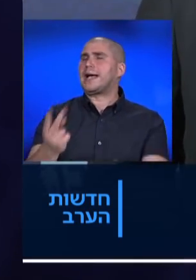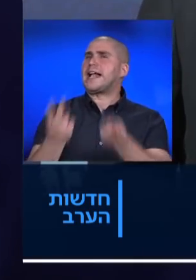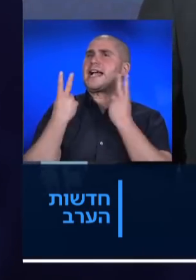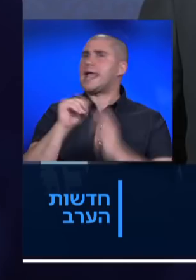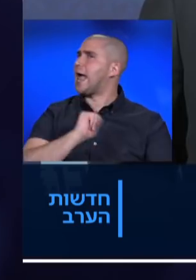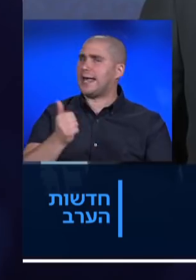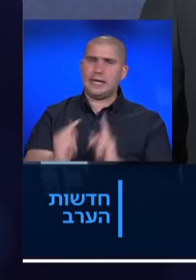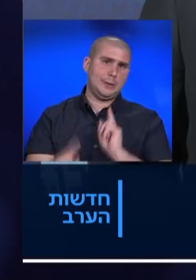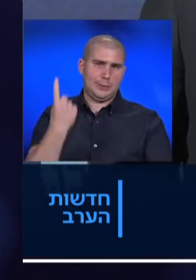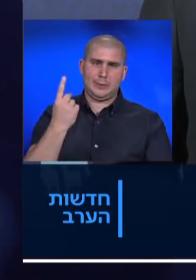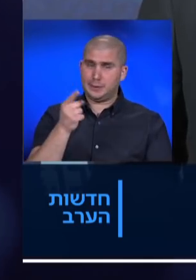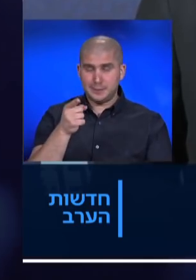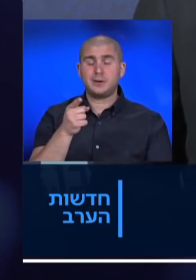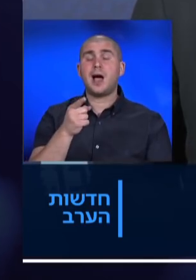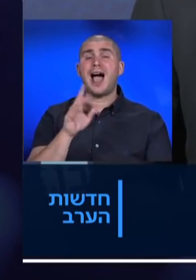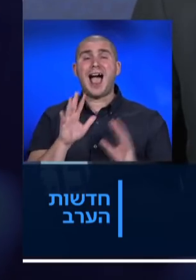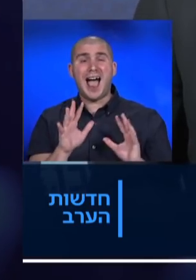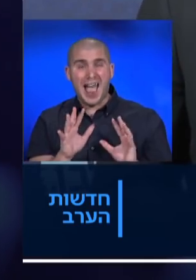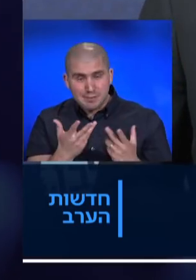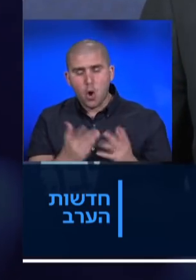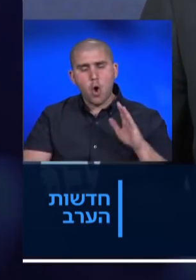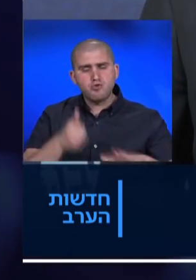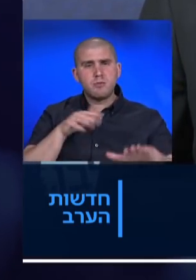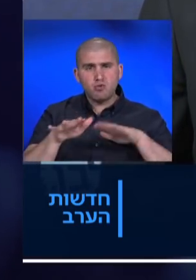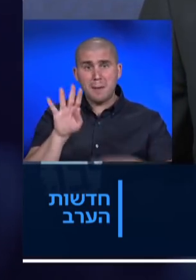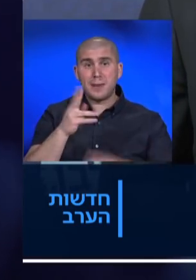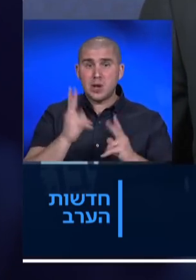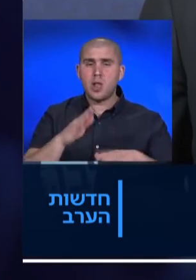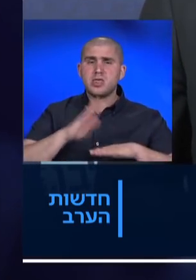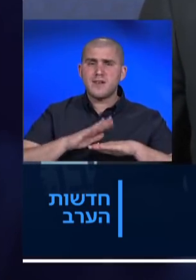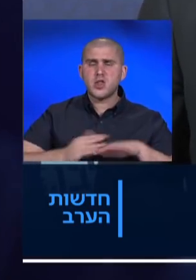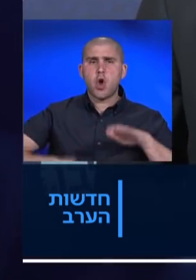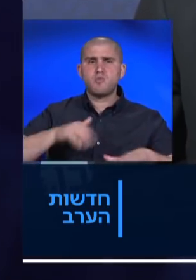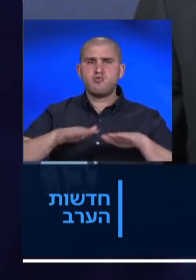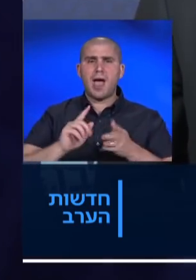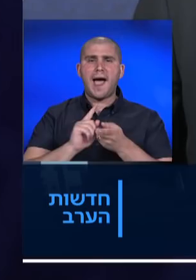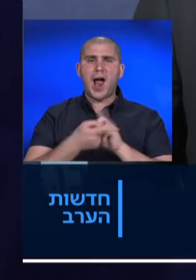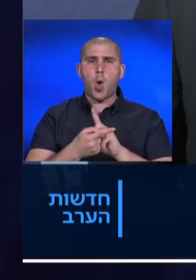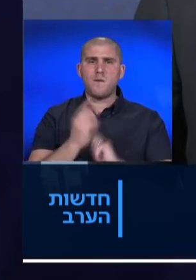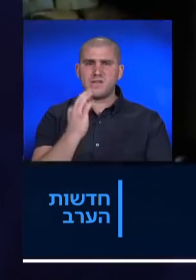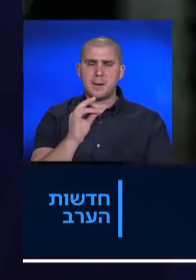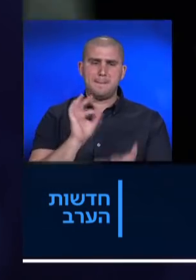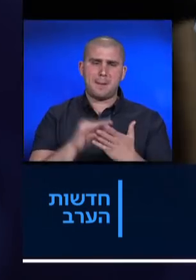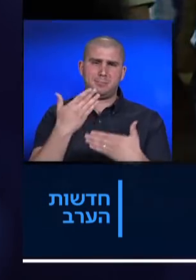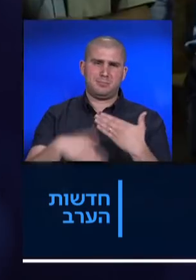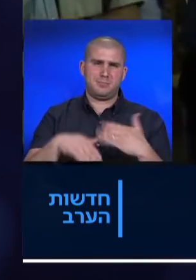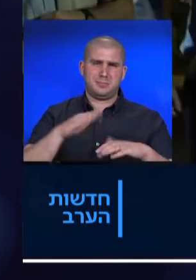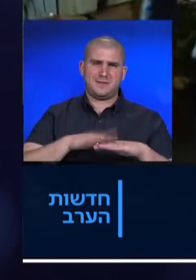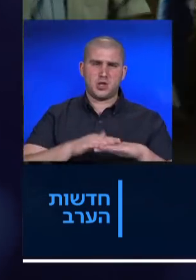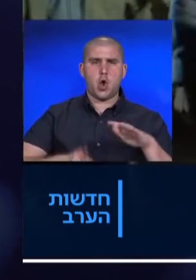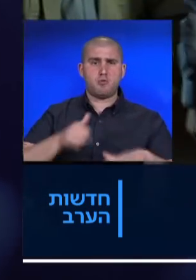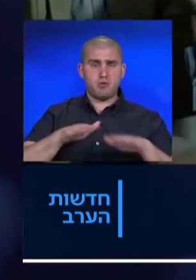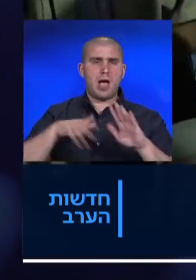השאלה, האם ראש הממשלה יוכל לכהן כראש ממשלה חלופי בתום כהונתו כראש ממשלה אחרי שנה